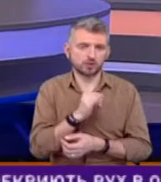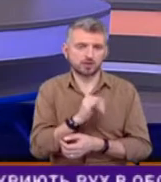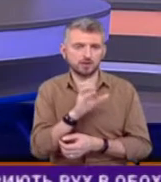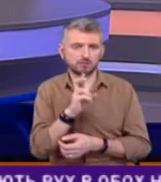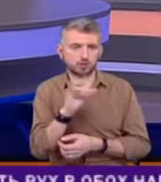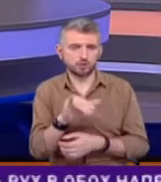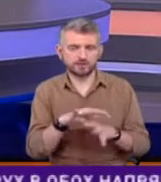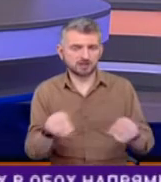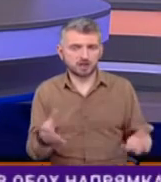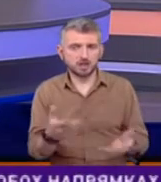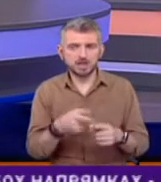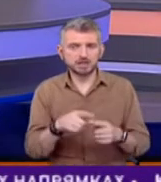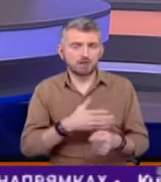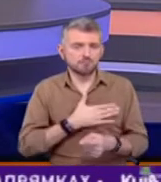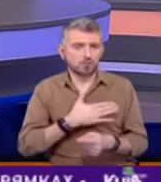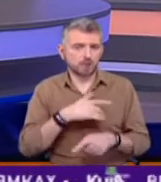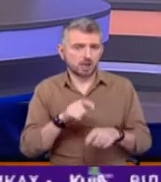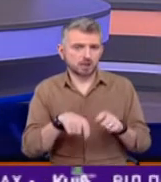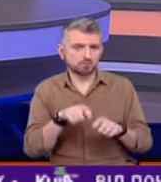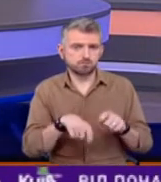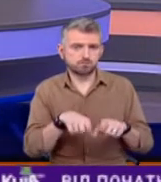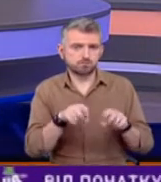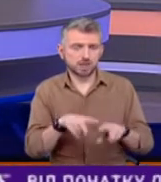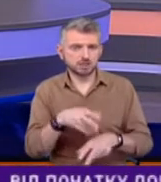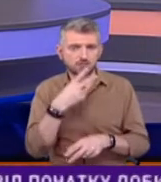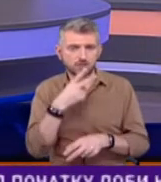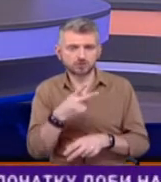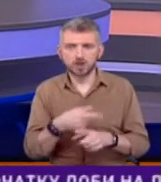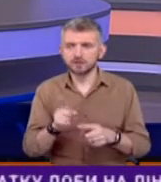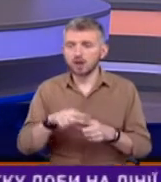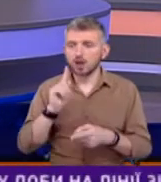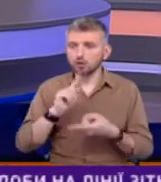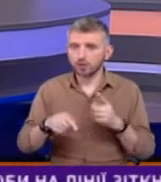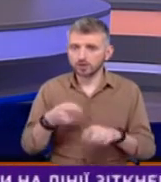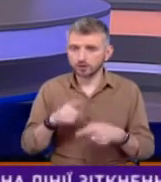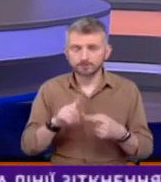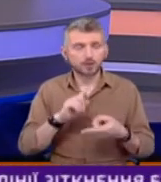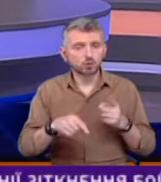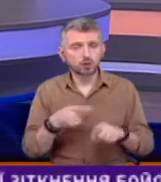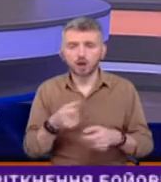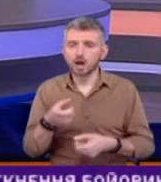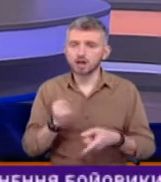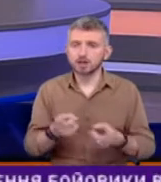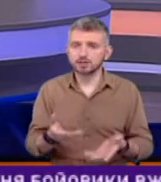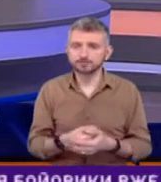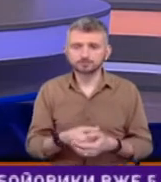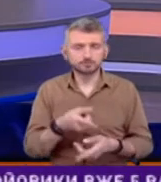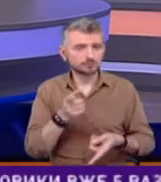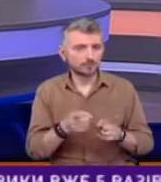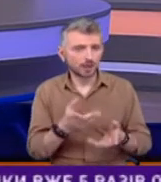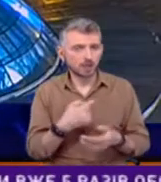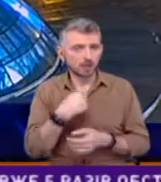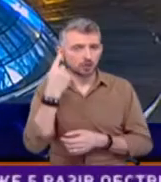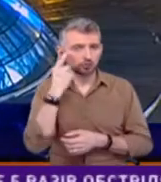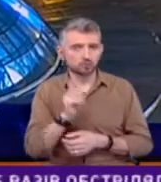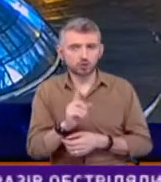Службу безпеки. Так. Ну, це моє експертне бачення. Тобто, більше це не логіка. Це логіка. Логіка. А реалії? Реалії, я